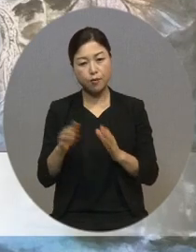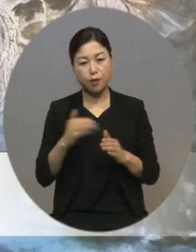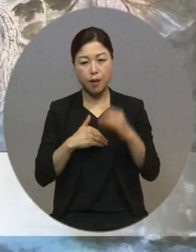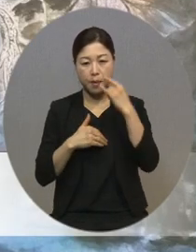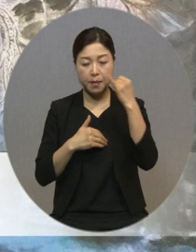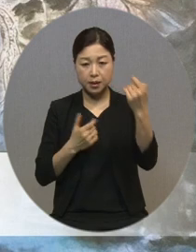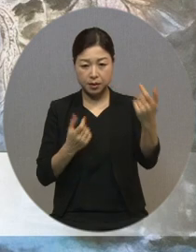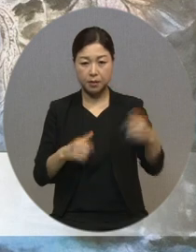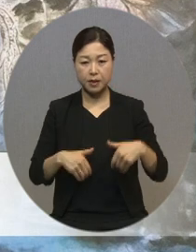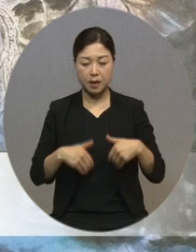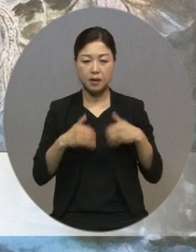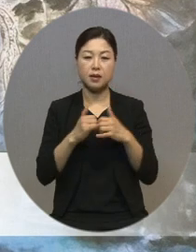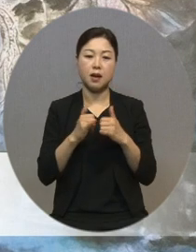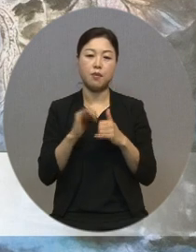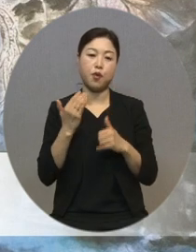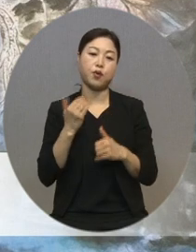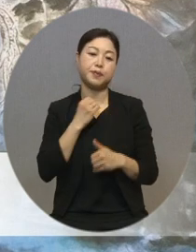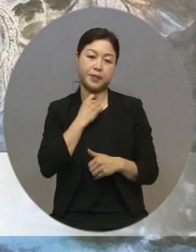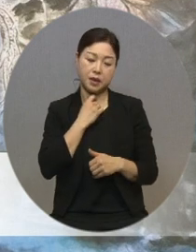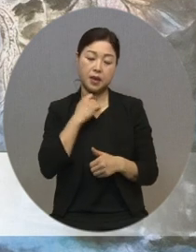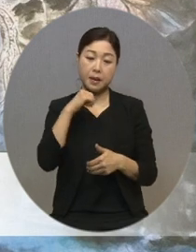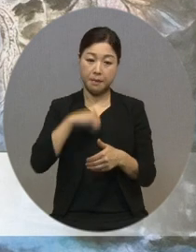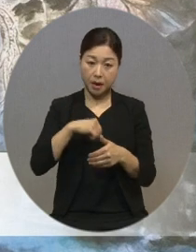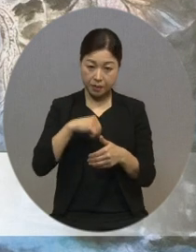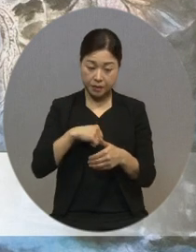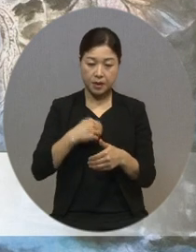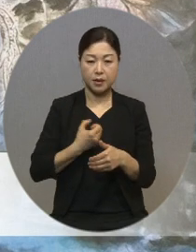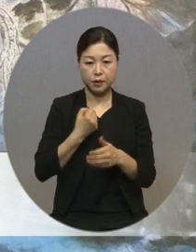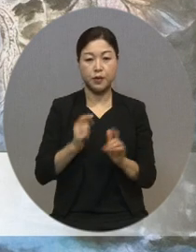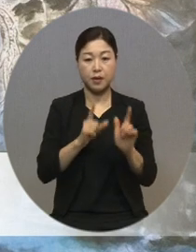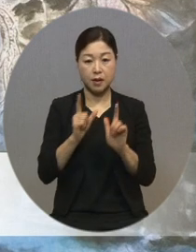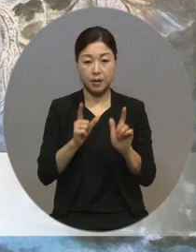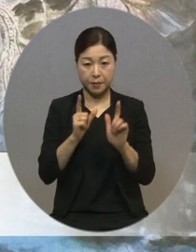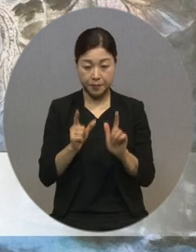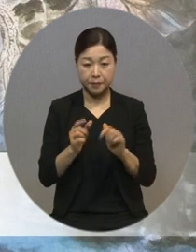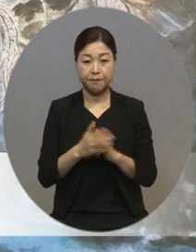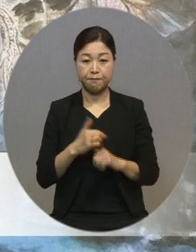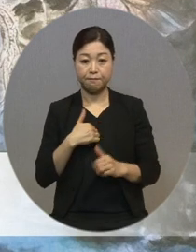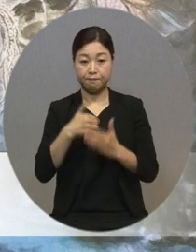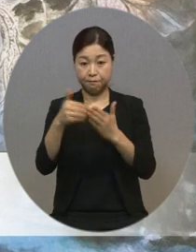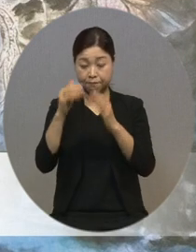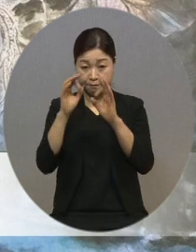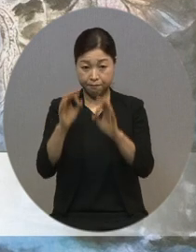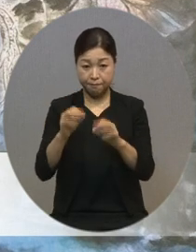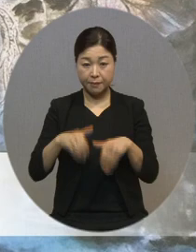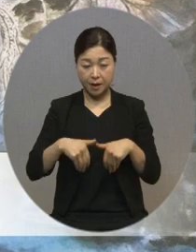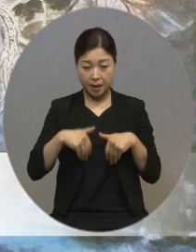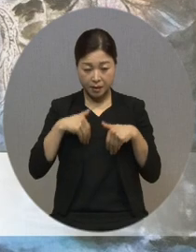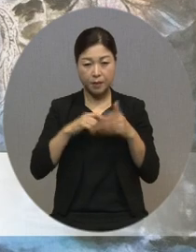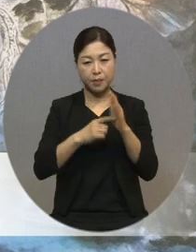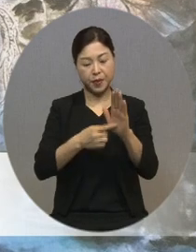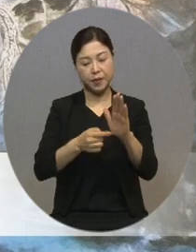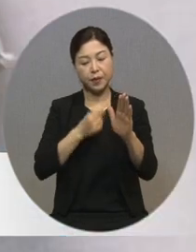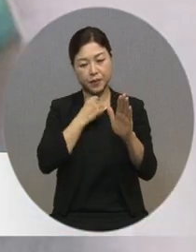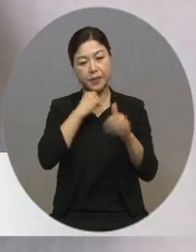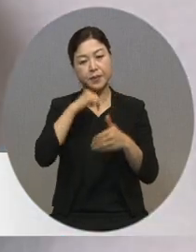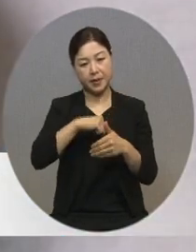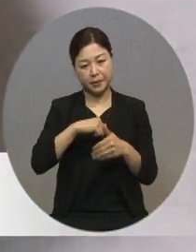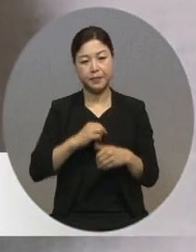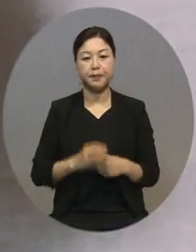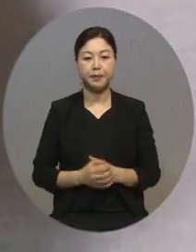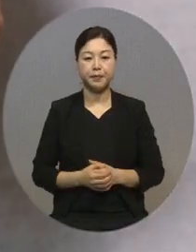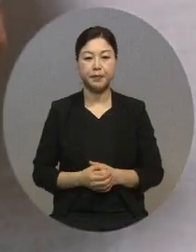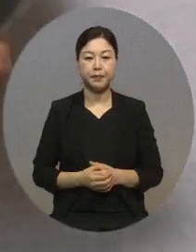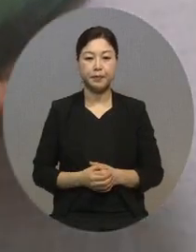엄마처럼 따뜻한 사람이 되고 싶어하는 마음을 가지고 살았는데, 저희 그림에서도 그 따뜻함이 나타났으면 하는